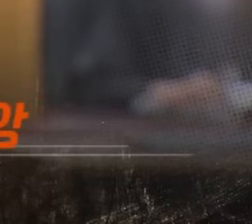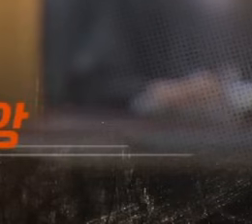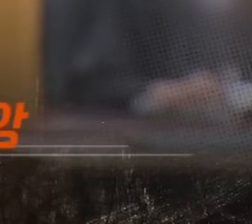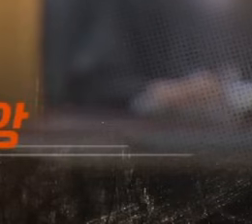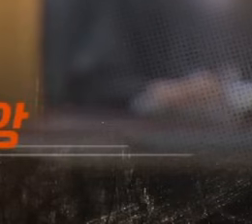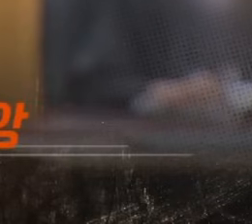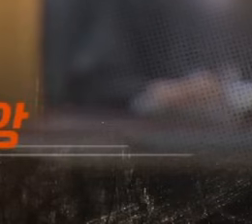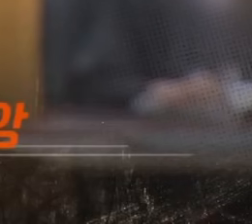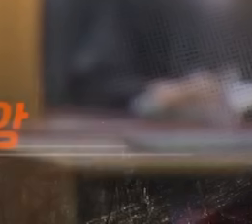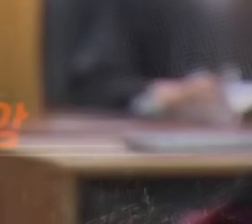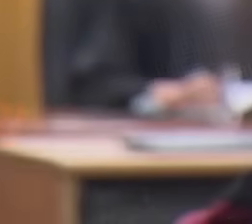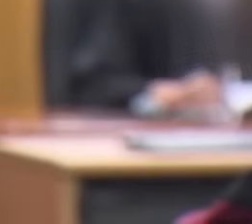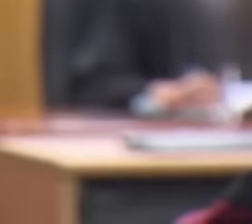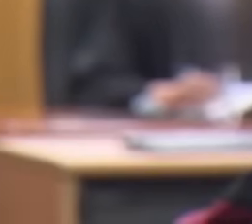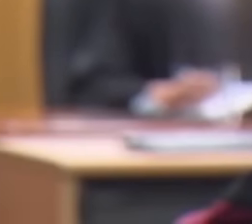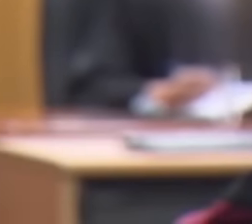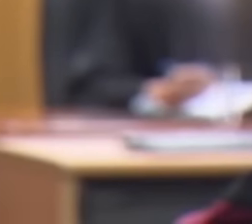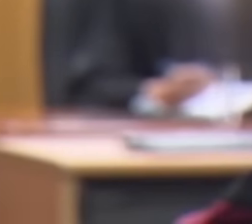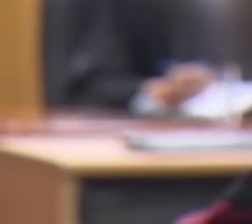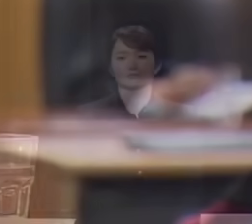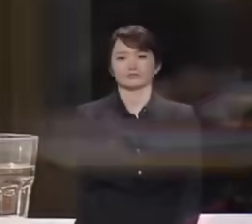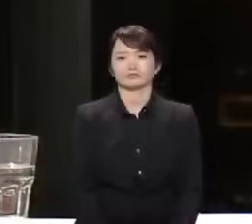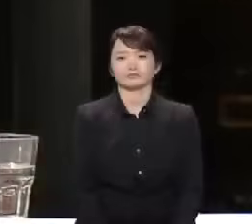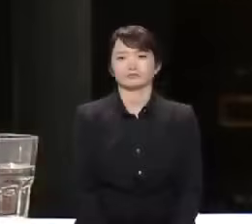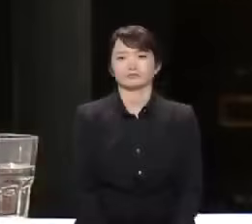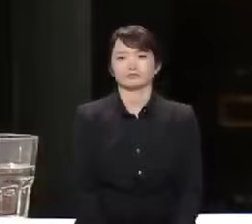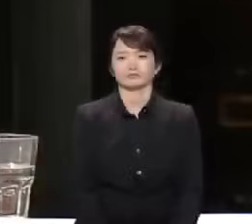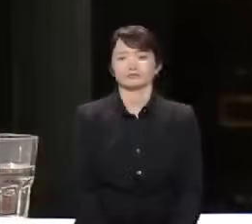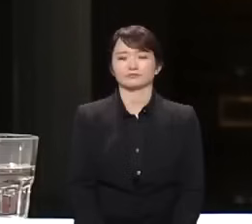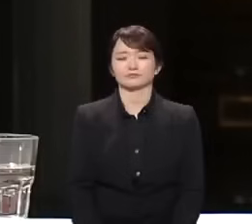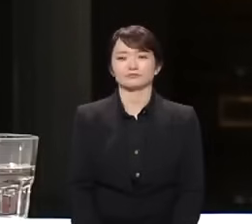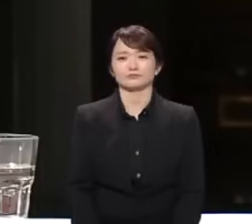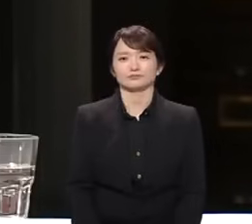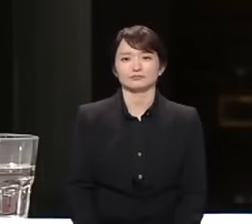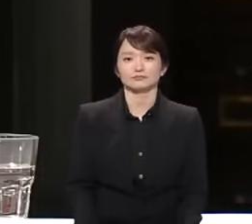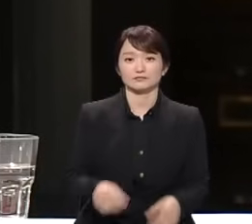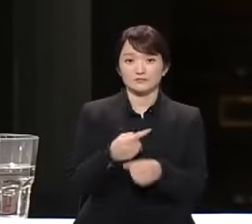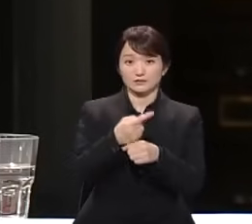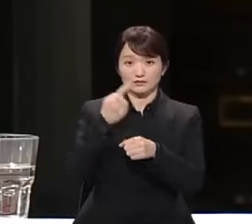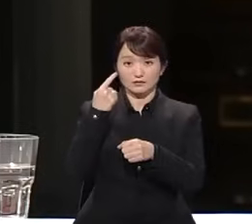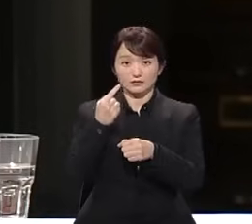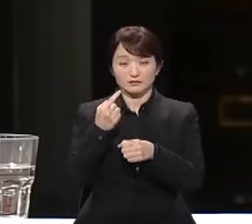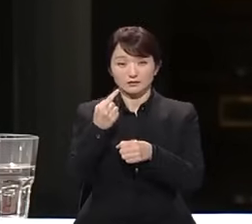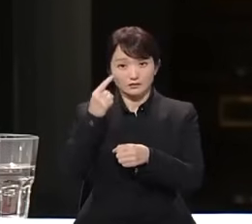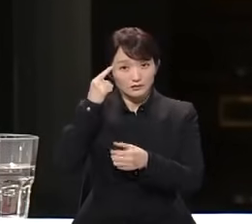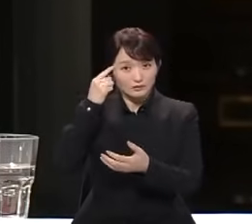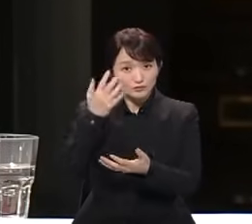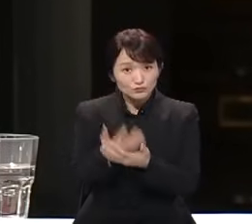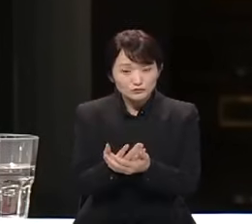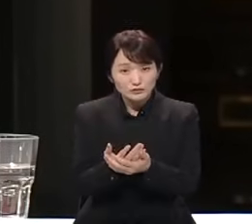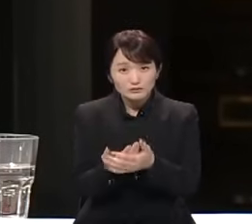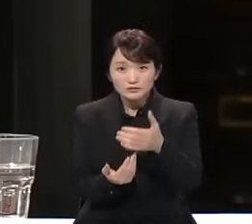재판부의 판단을 들여다봅니다. 자, 지난해 벌어진 충격적인